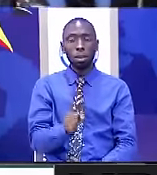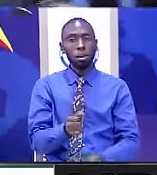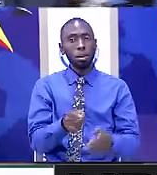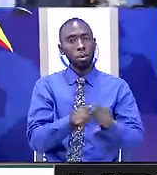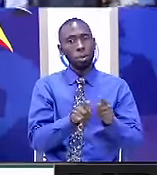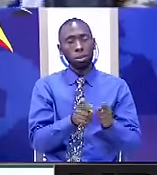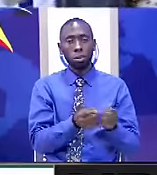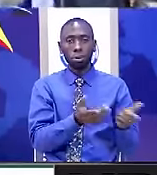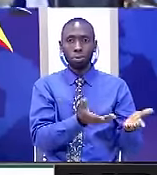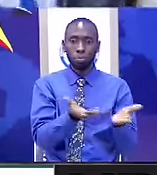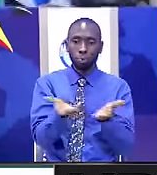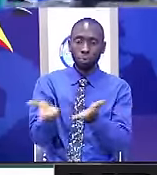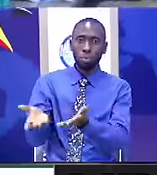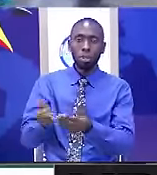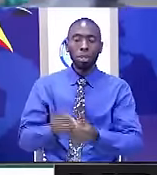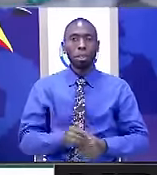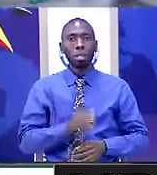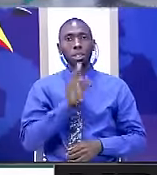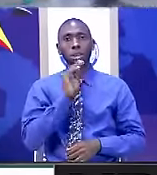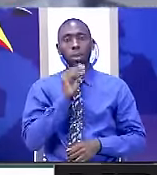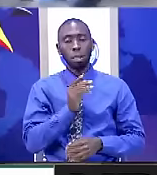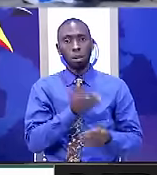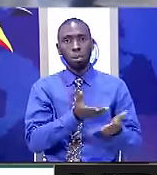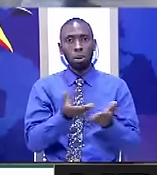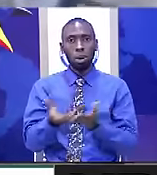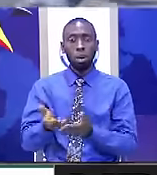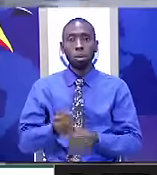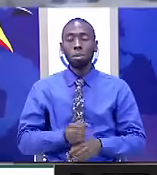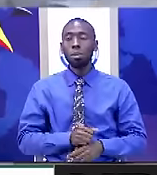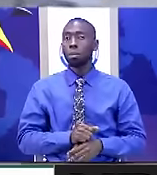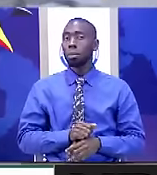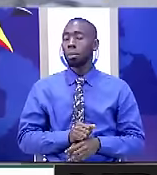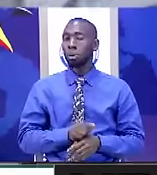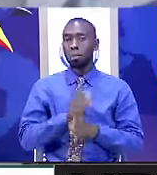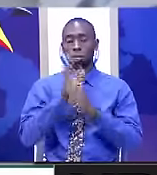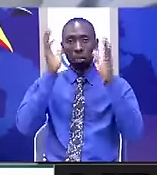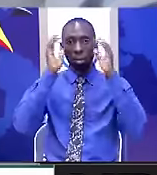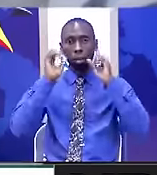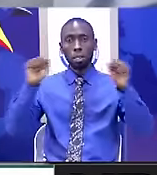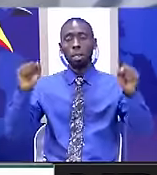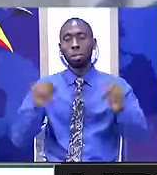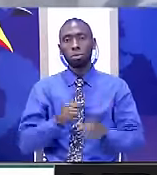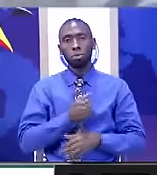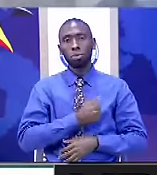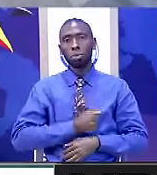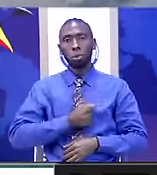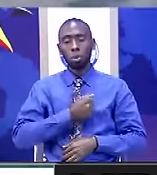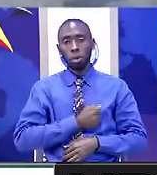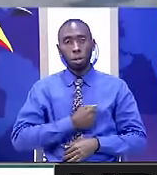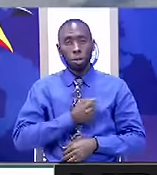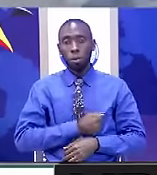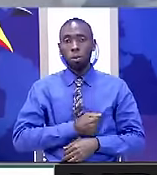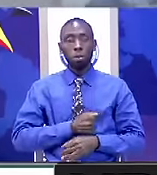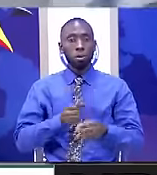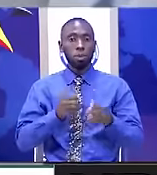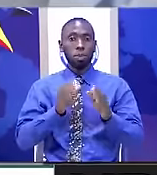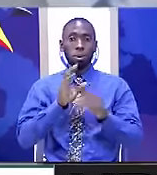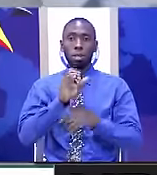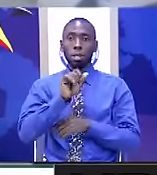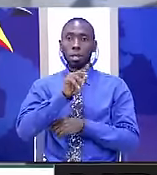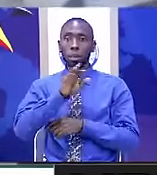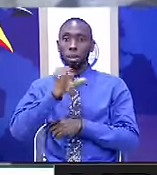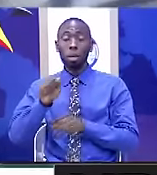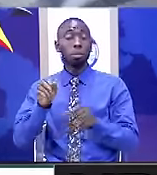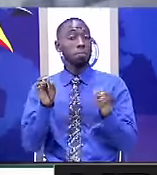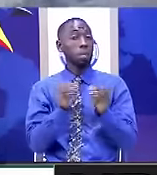w'eggwanga ku Parliament okusobola okukungubagira omugenzi. Mu lutuula luno olw'enjawulo era